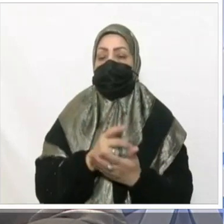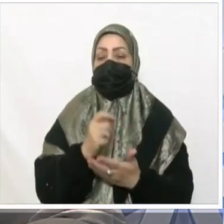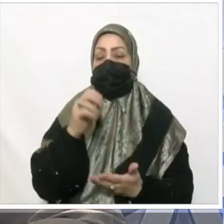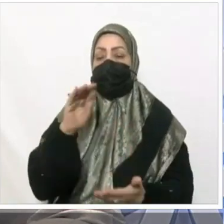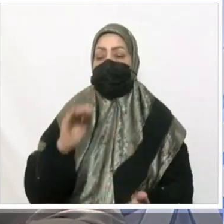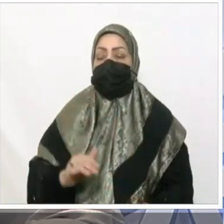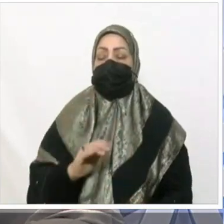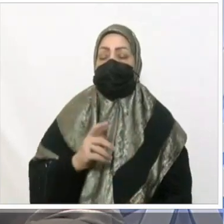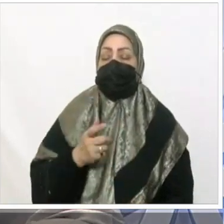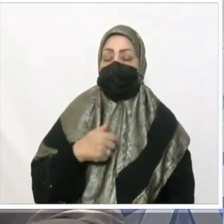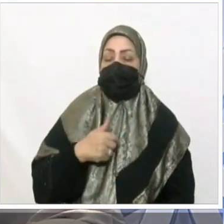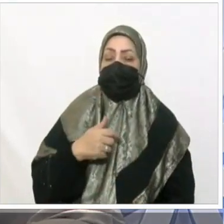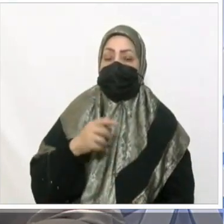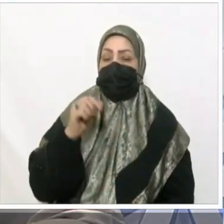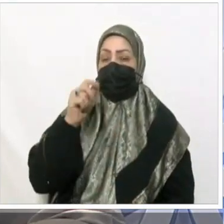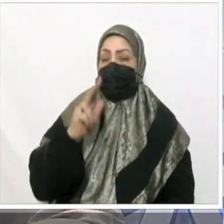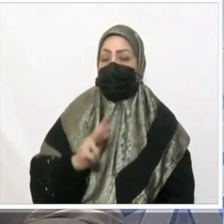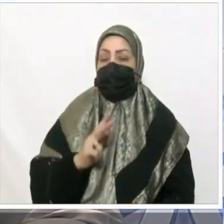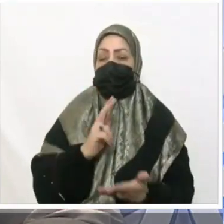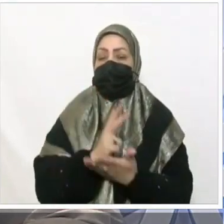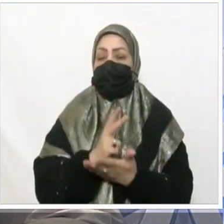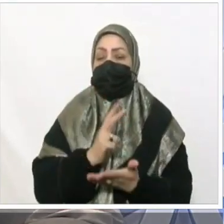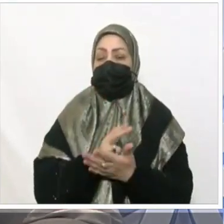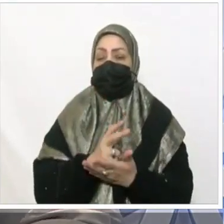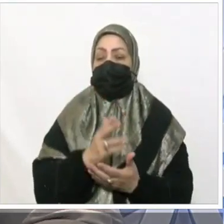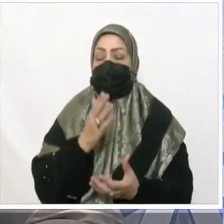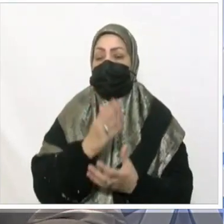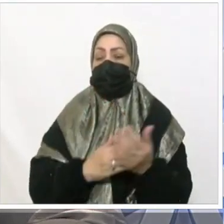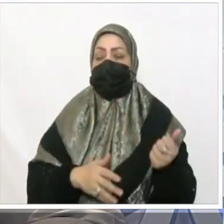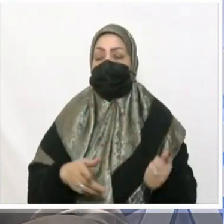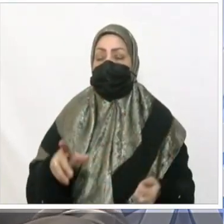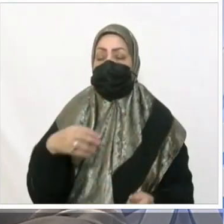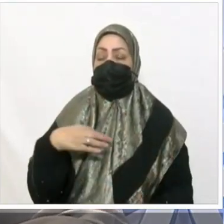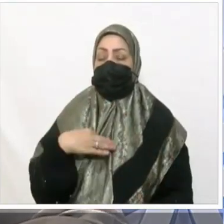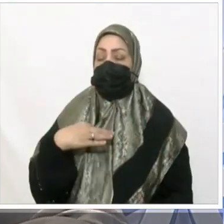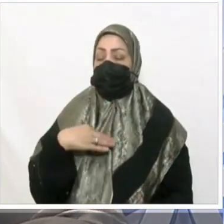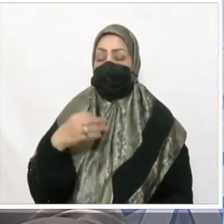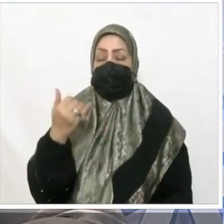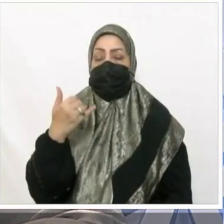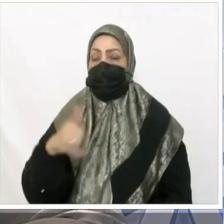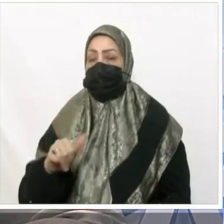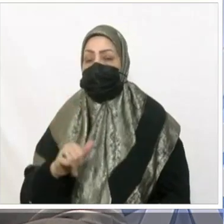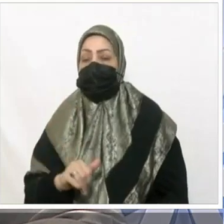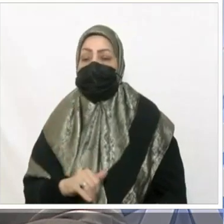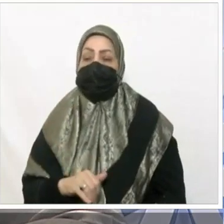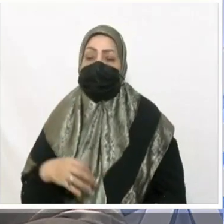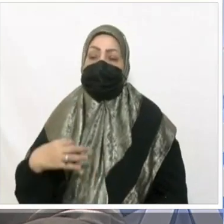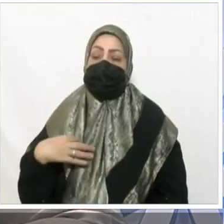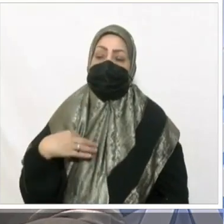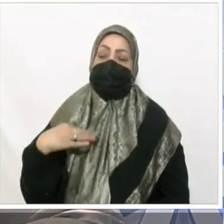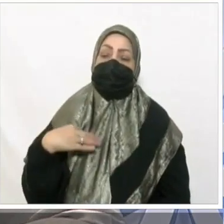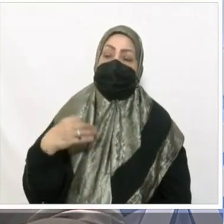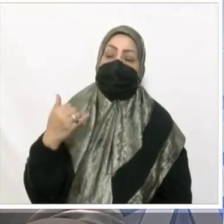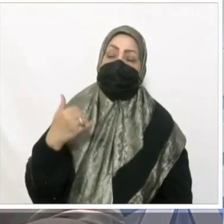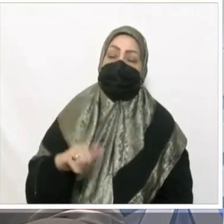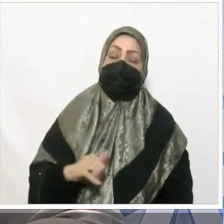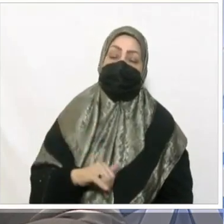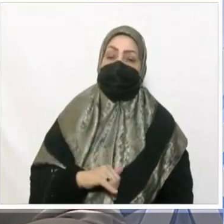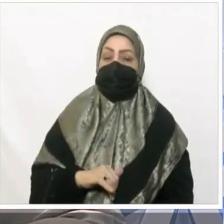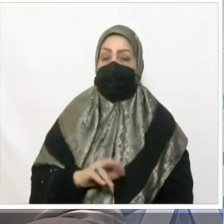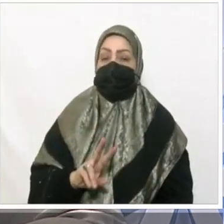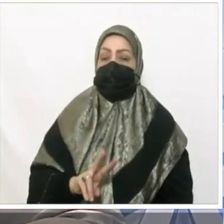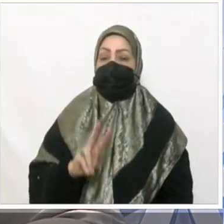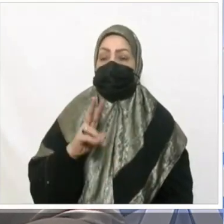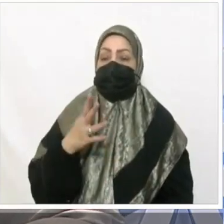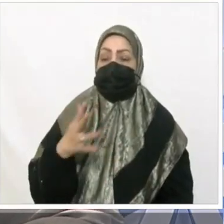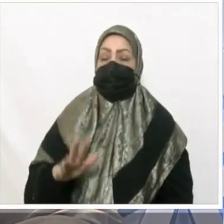أولاد الآن أنا عاجز، قال حتى عليه شراء ملابس العيد لهم. أنا سألته قلت له هل تملك أرضا